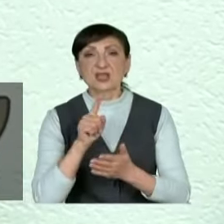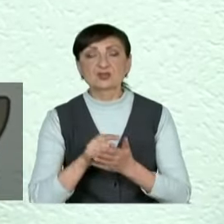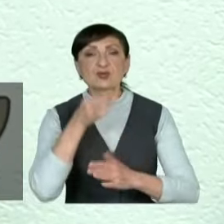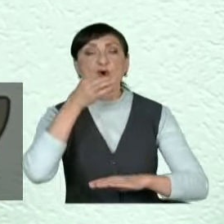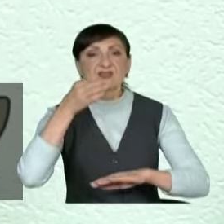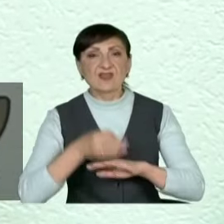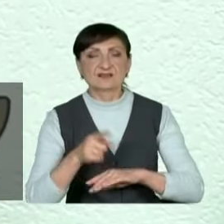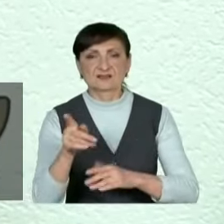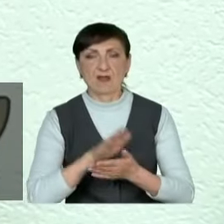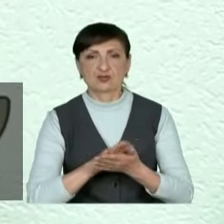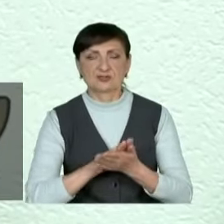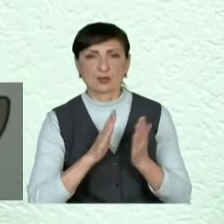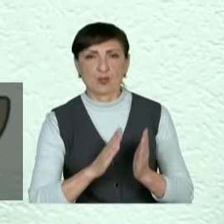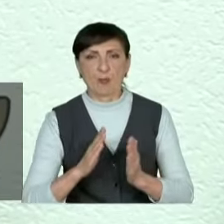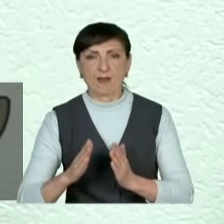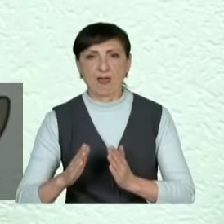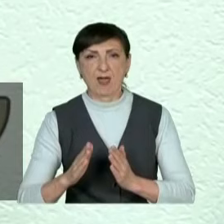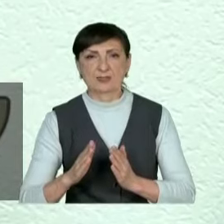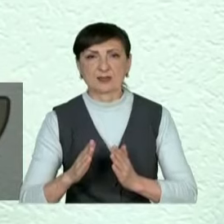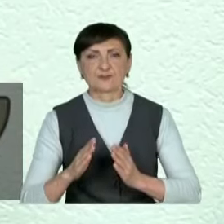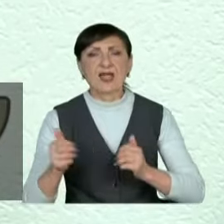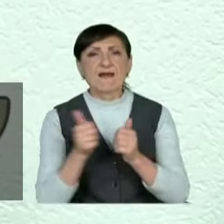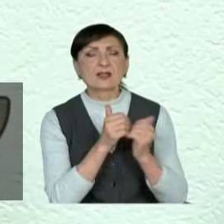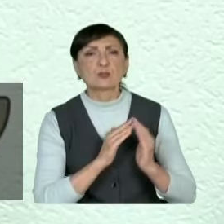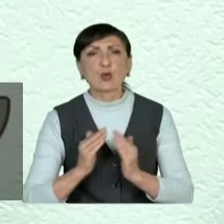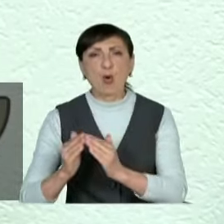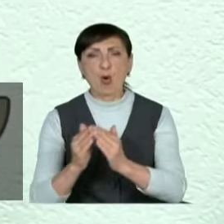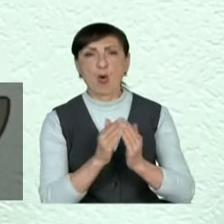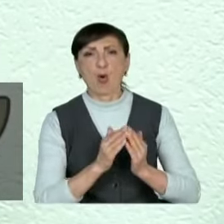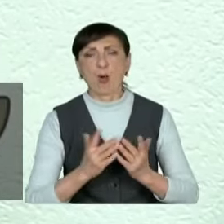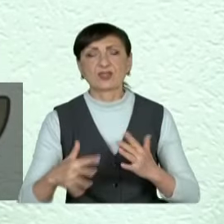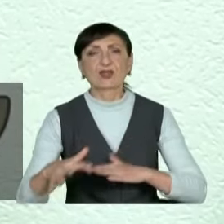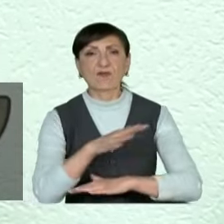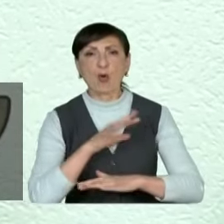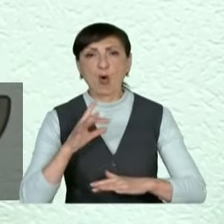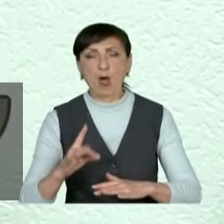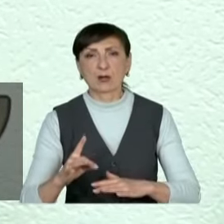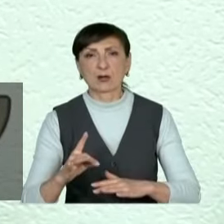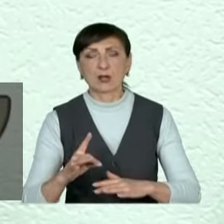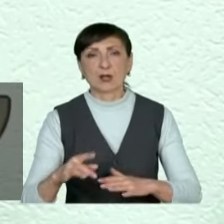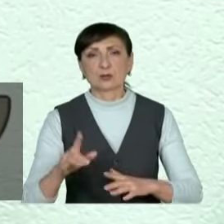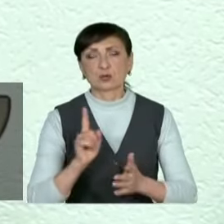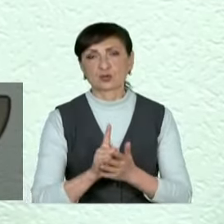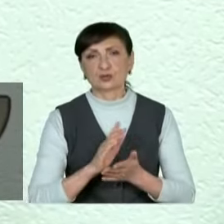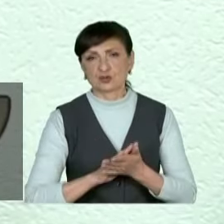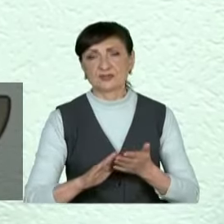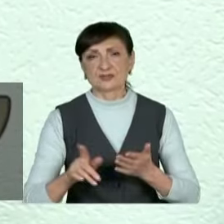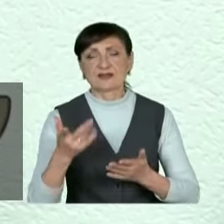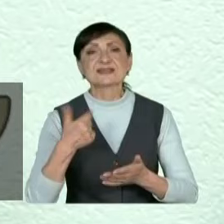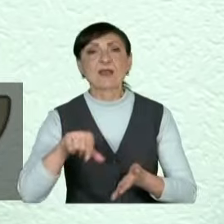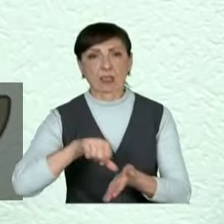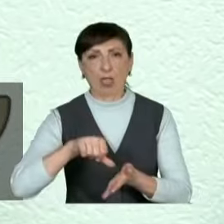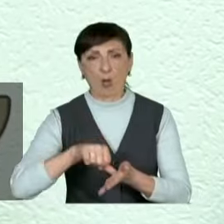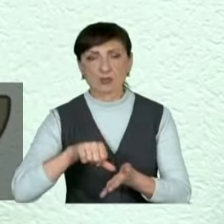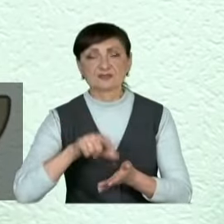ответственны за те придомовые, придворовые пространства, где они находятся. А